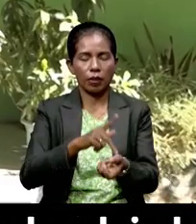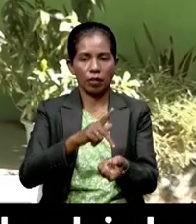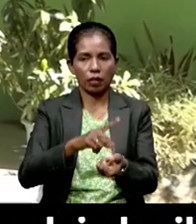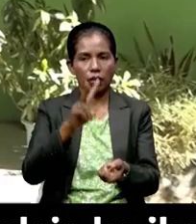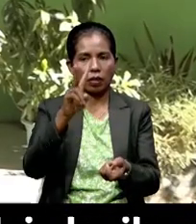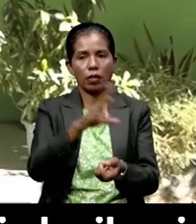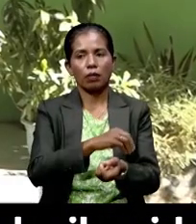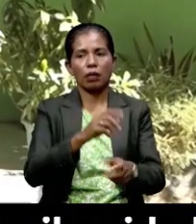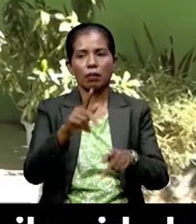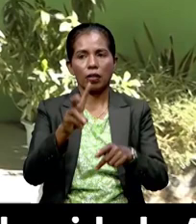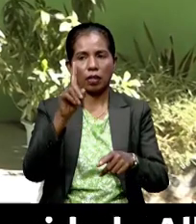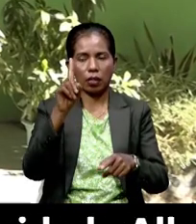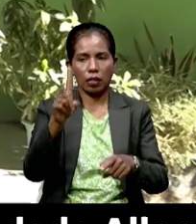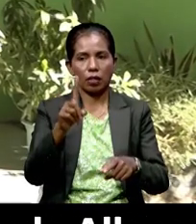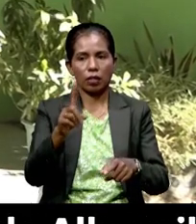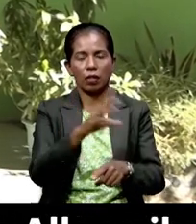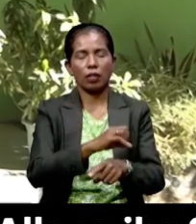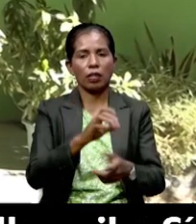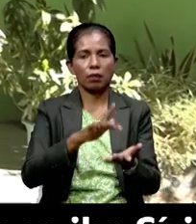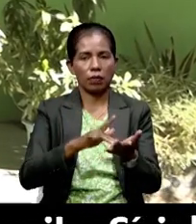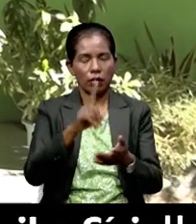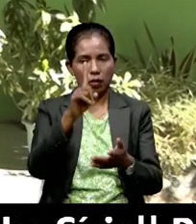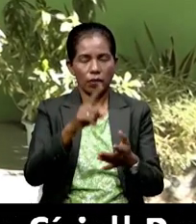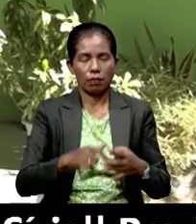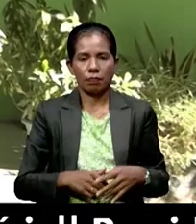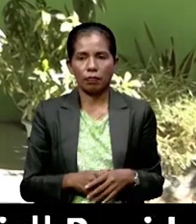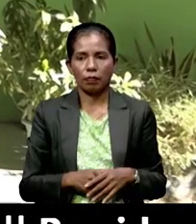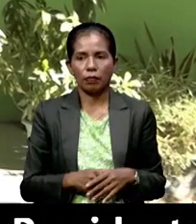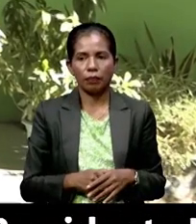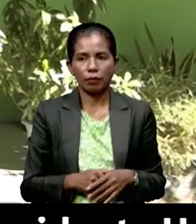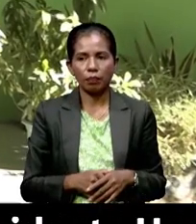92, analista 9 Ida, no enfermasen 9 Ida, Dilman Suseti, GMN.